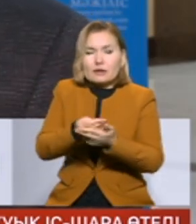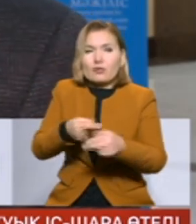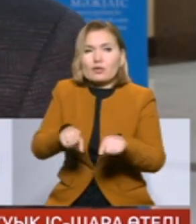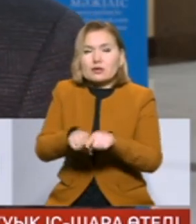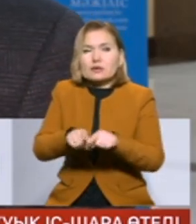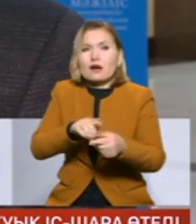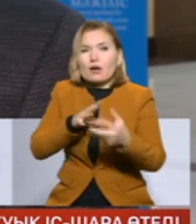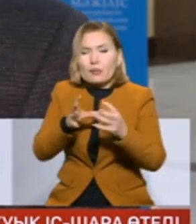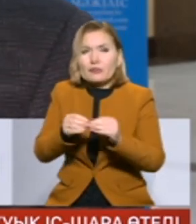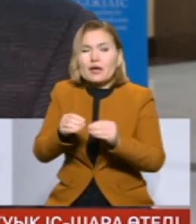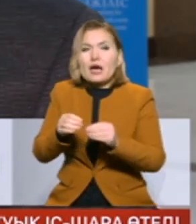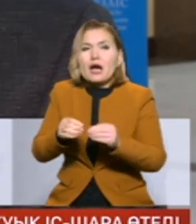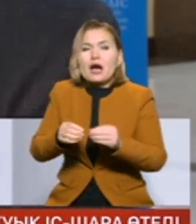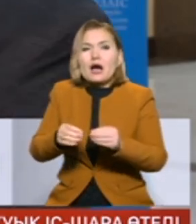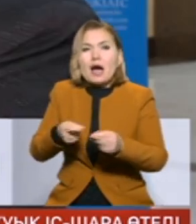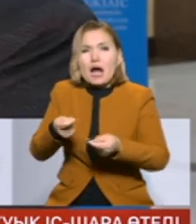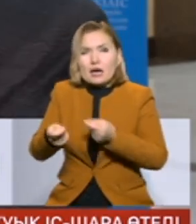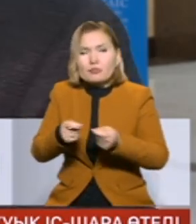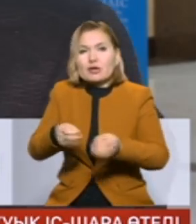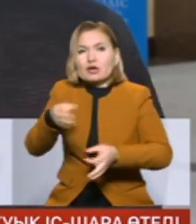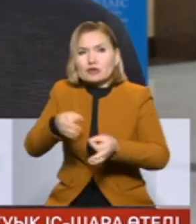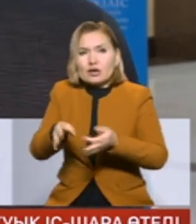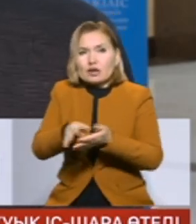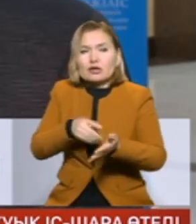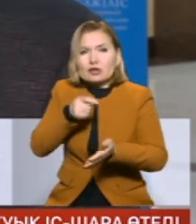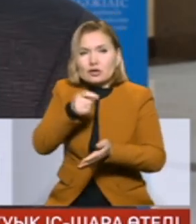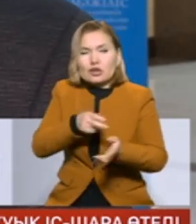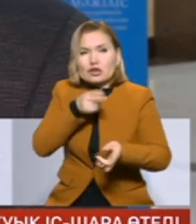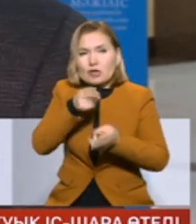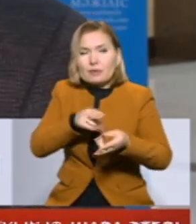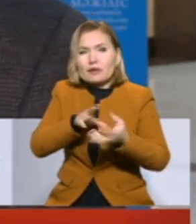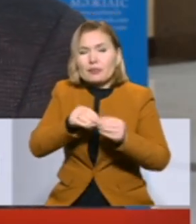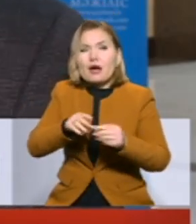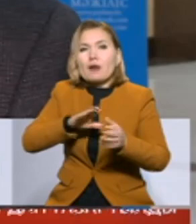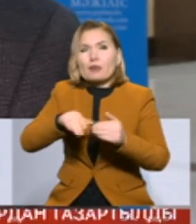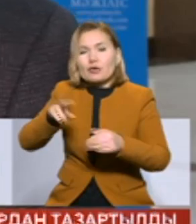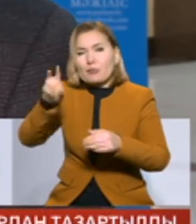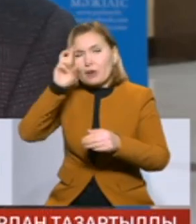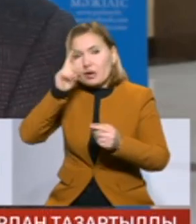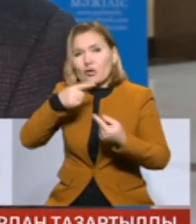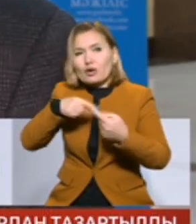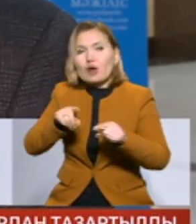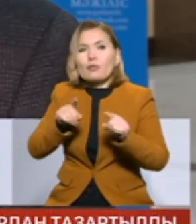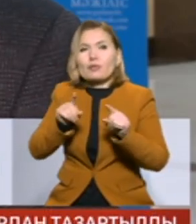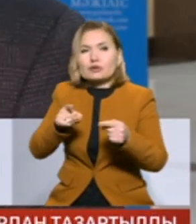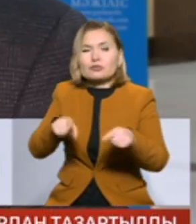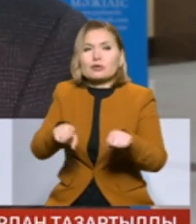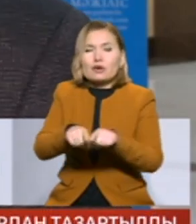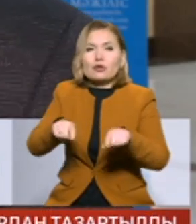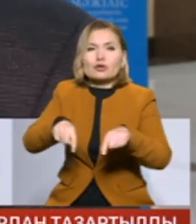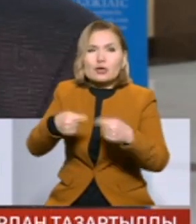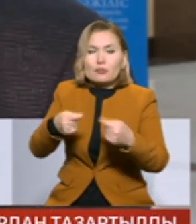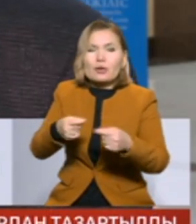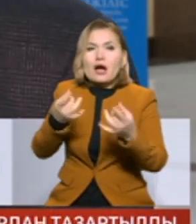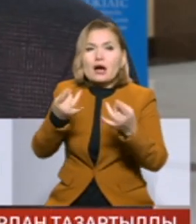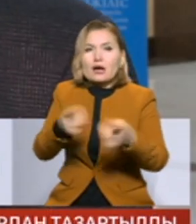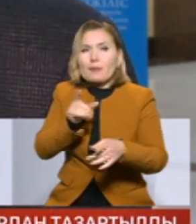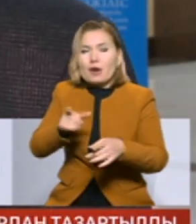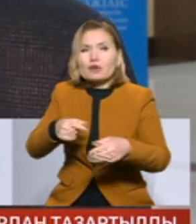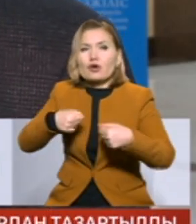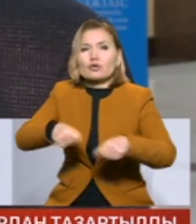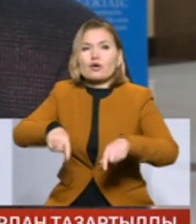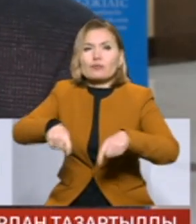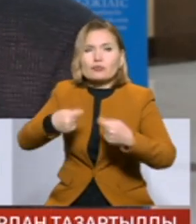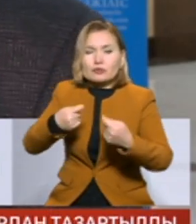неге жазады сотқа. Сот шақыртып алады да, мемлекеттік органда айтады, сендер мына акт неге шығарып отырсыңдар, неге қарапайым азаматтың құқықтарын